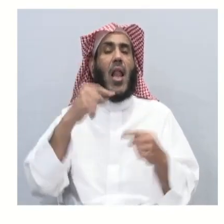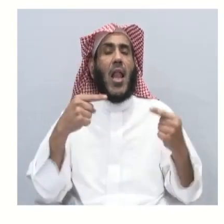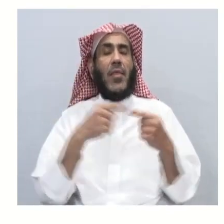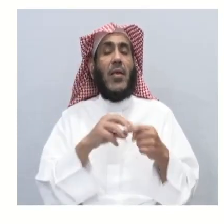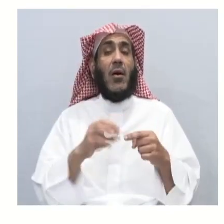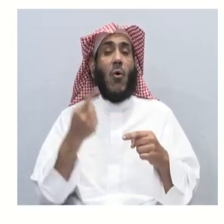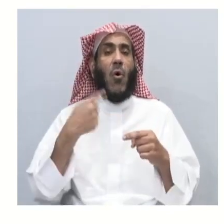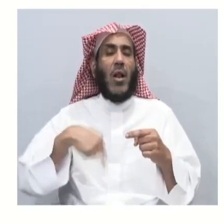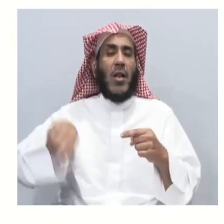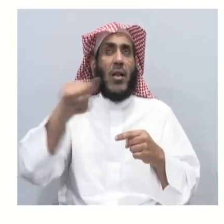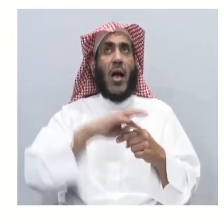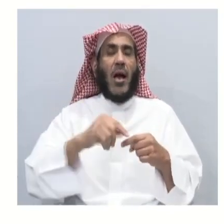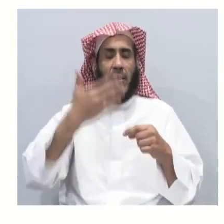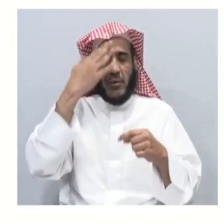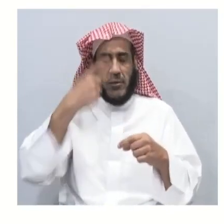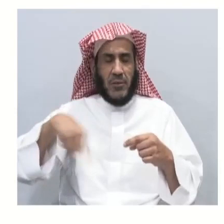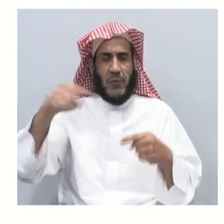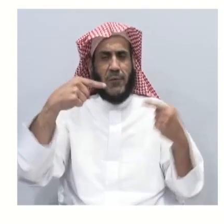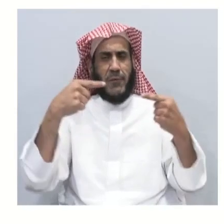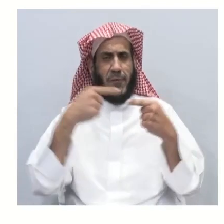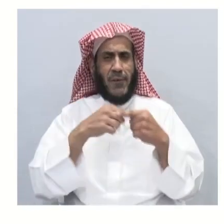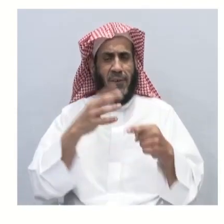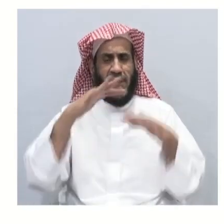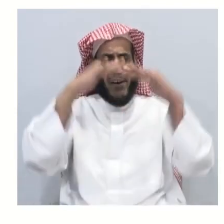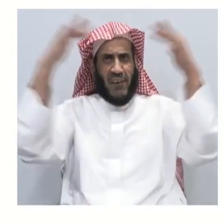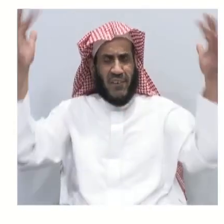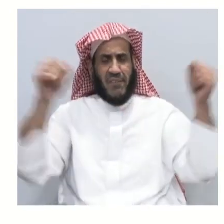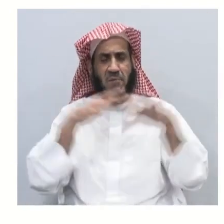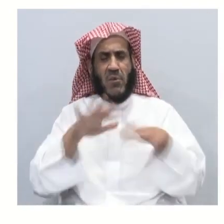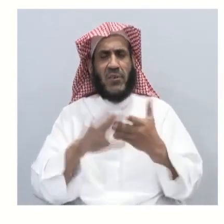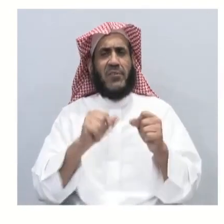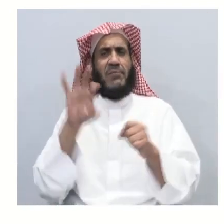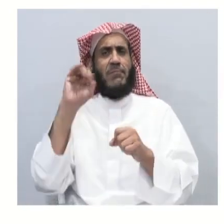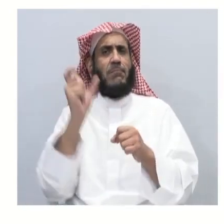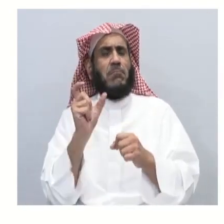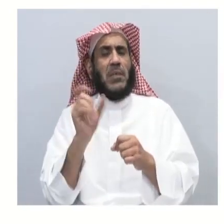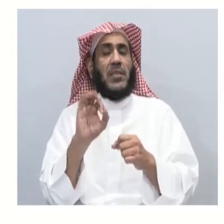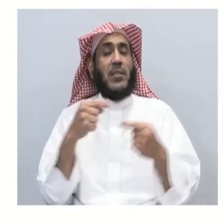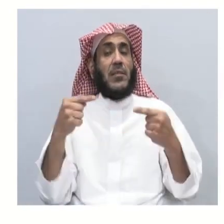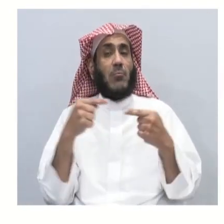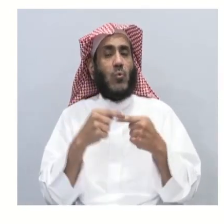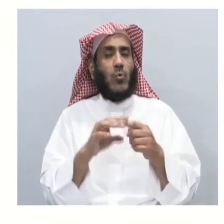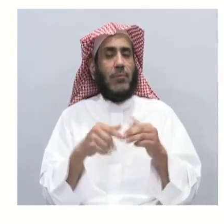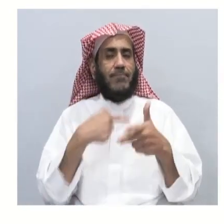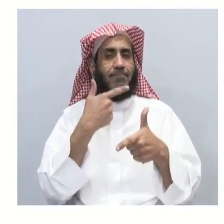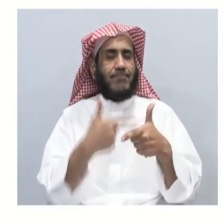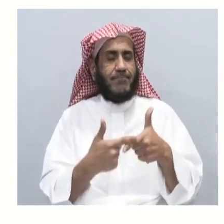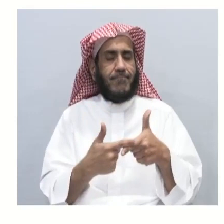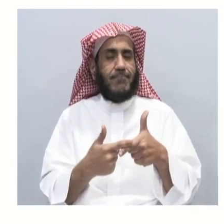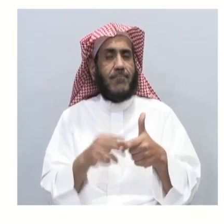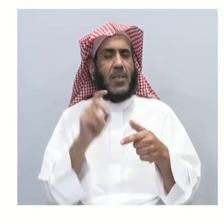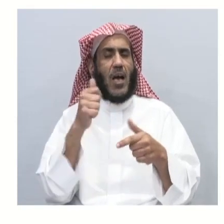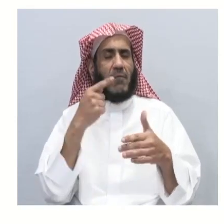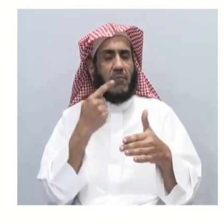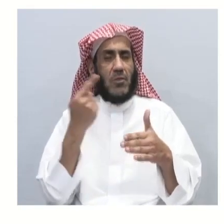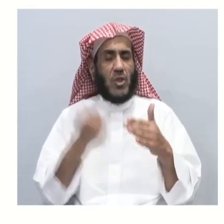يسجد الذي في السماوات والأرض، إذن هنا من الموصولة إذا وليها حرف